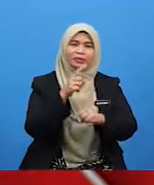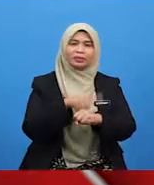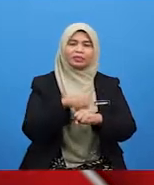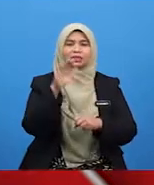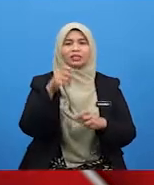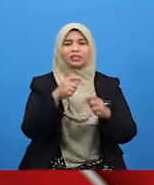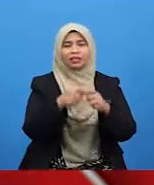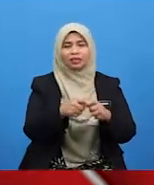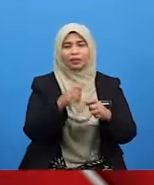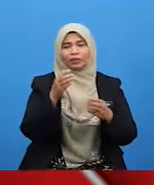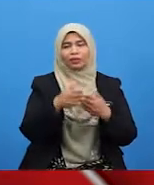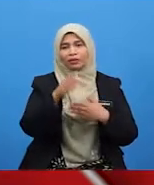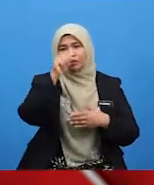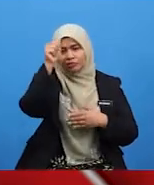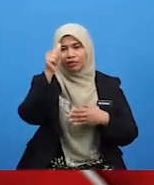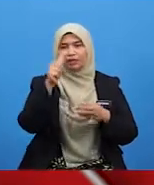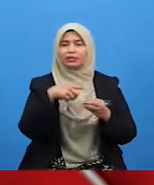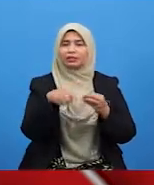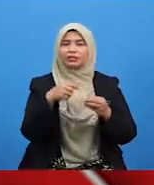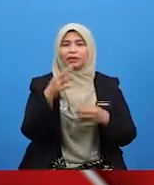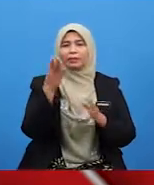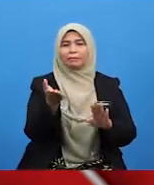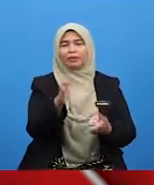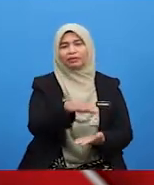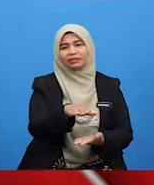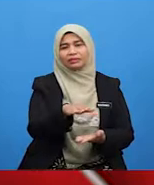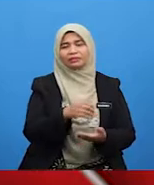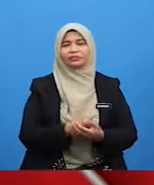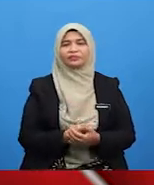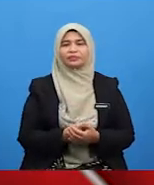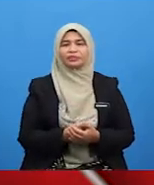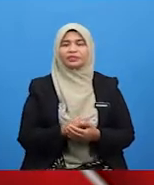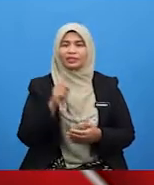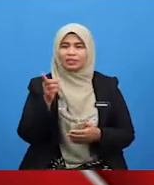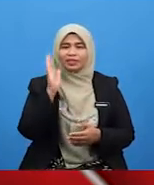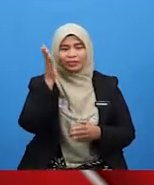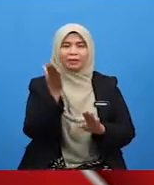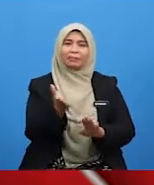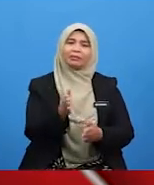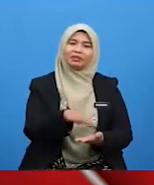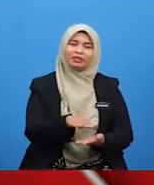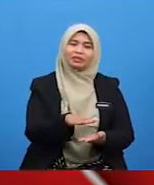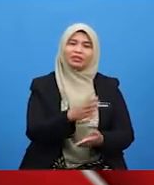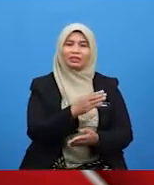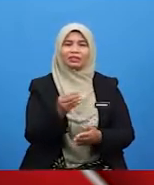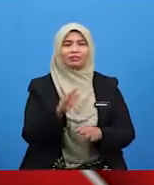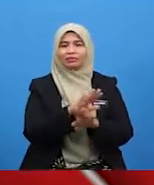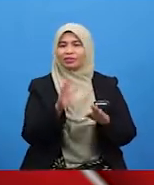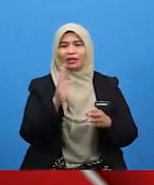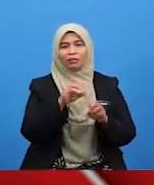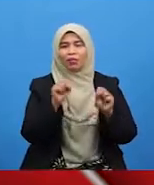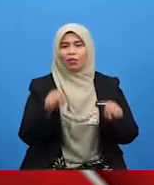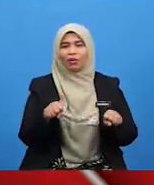ditetapkan oleh Allah tentang kematian seseorang, dia akan mati dan tidak